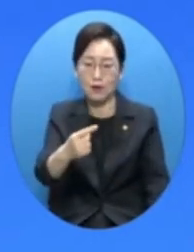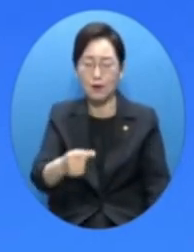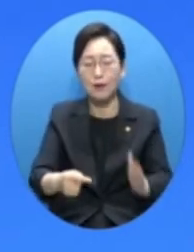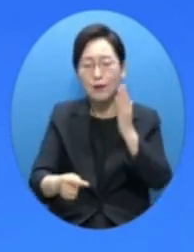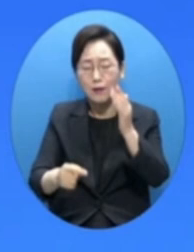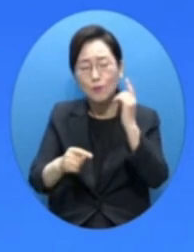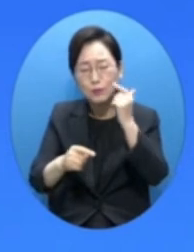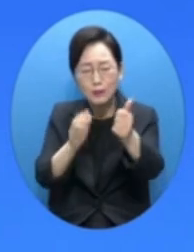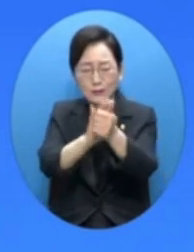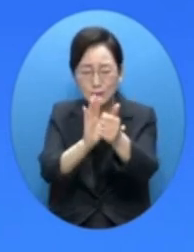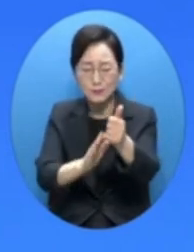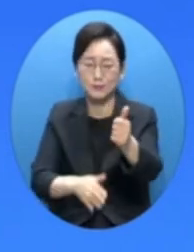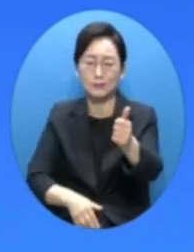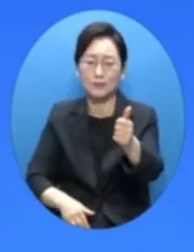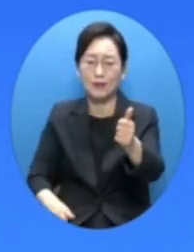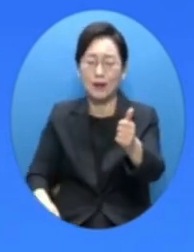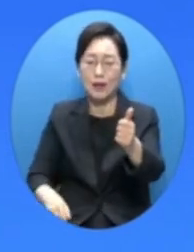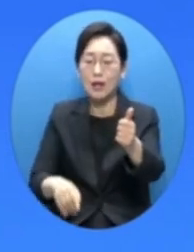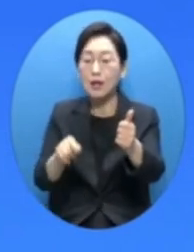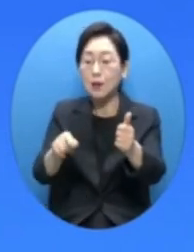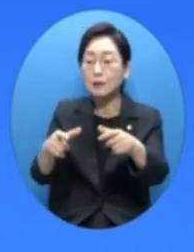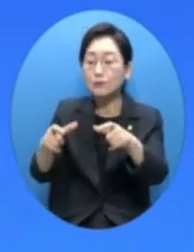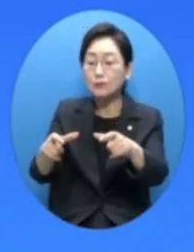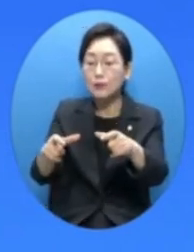목사님 저희 구역에